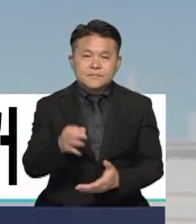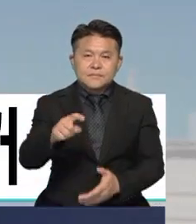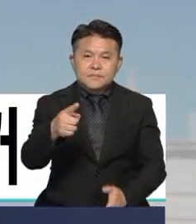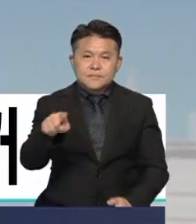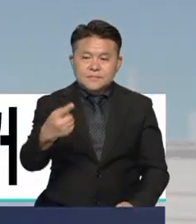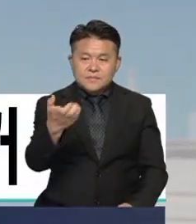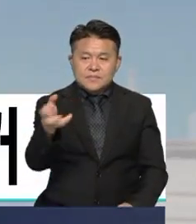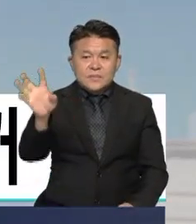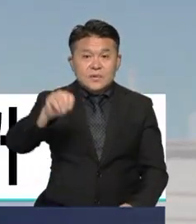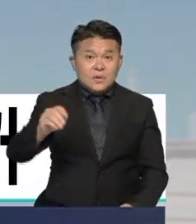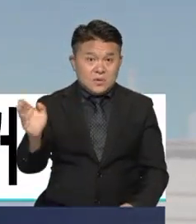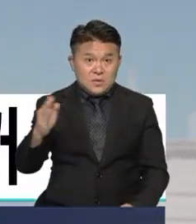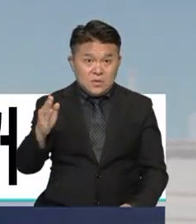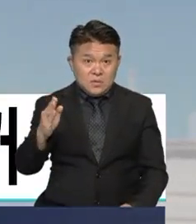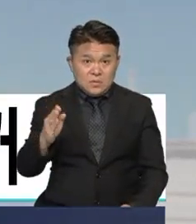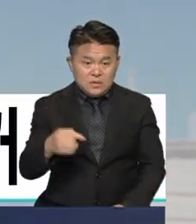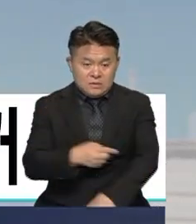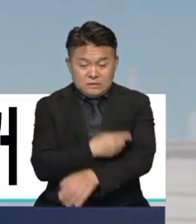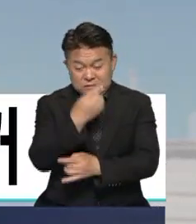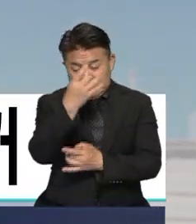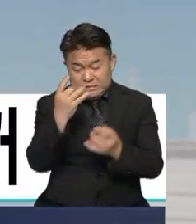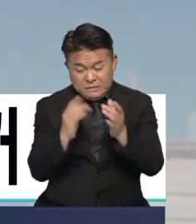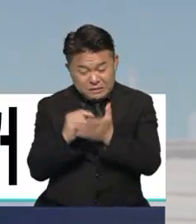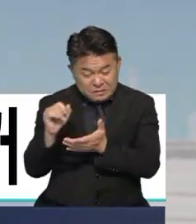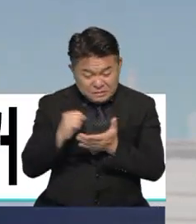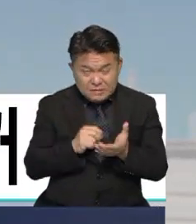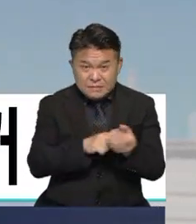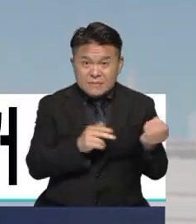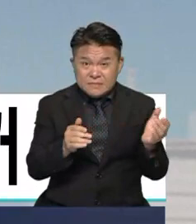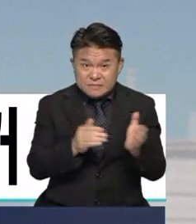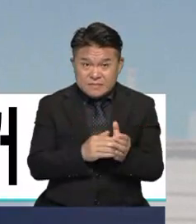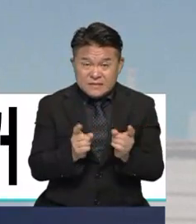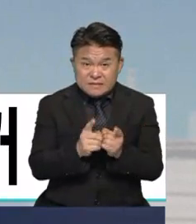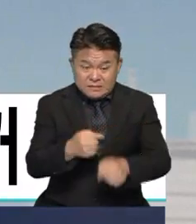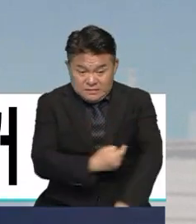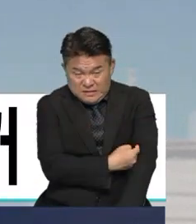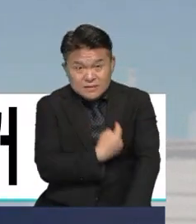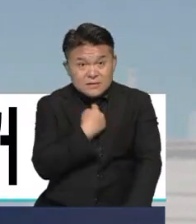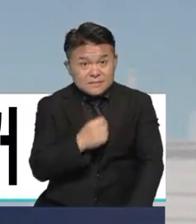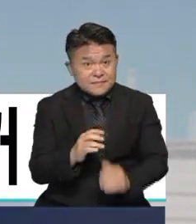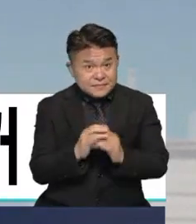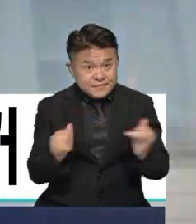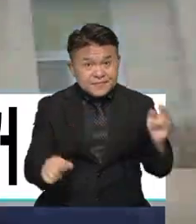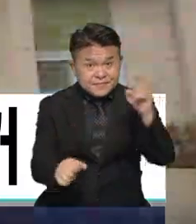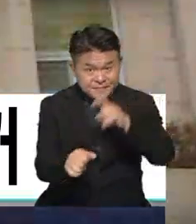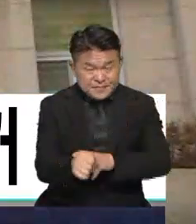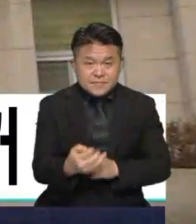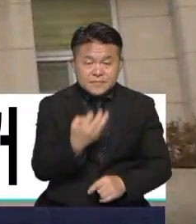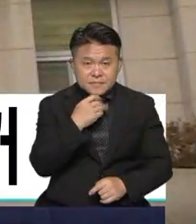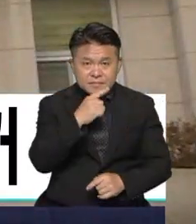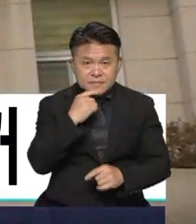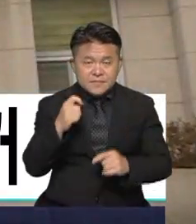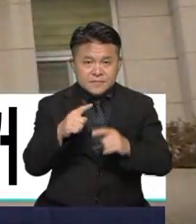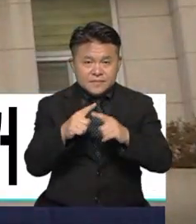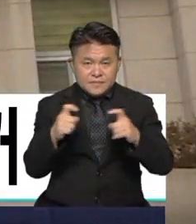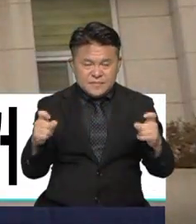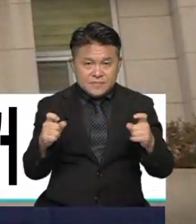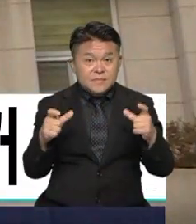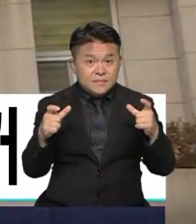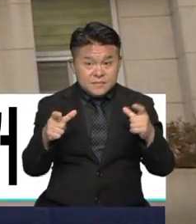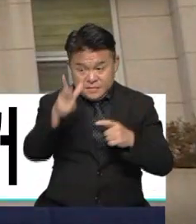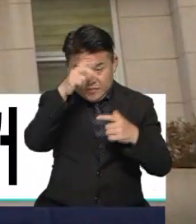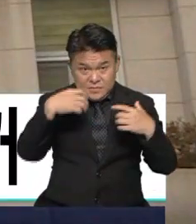시가 190억원 상당의 필로폰을 몰래 들여와 국내 유통시키고 직접 투약한 일당의 경찰에 붙잡혔습니다 서울